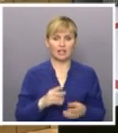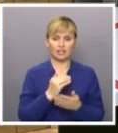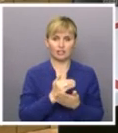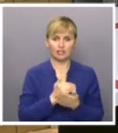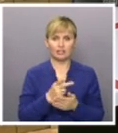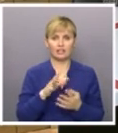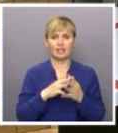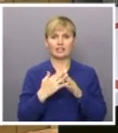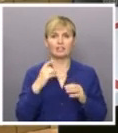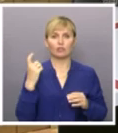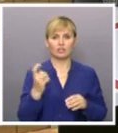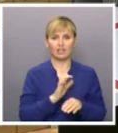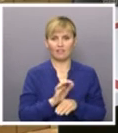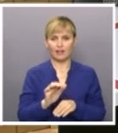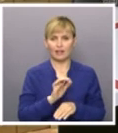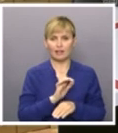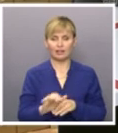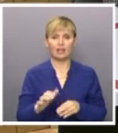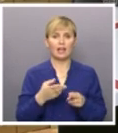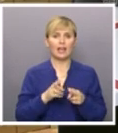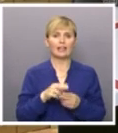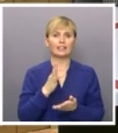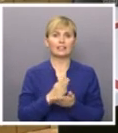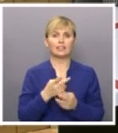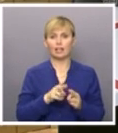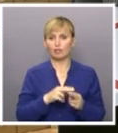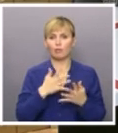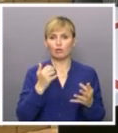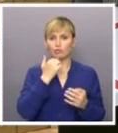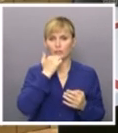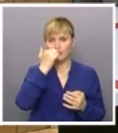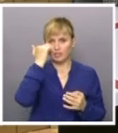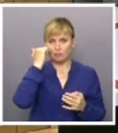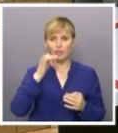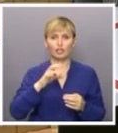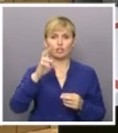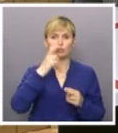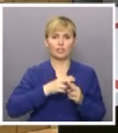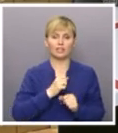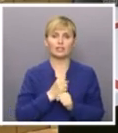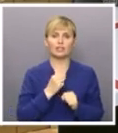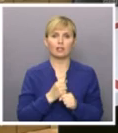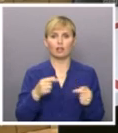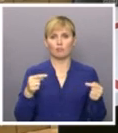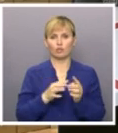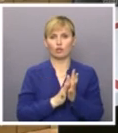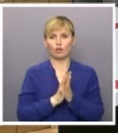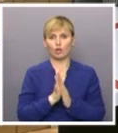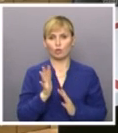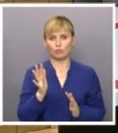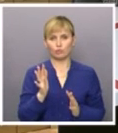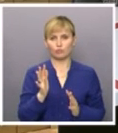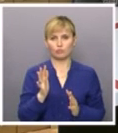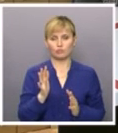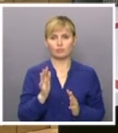для сельхозтоваропроизводителей. Это есть, и за это большое спасибо государству, и это привело к определенному росту продукции